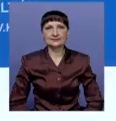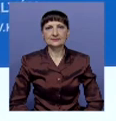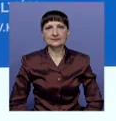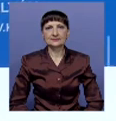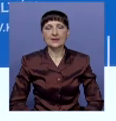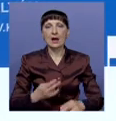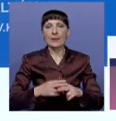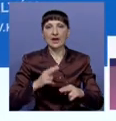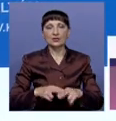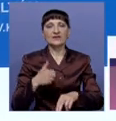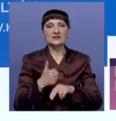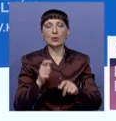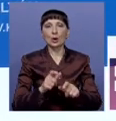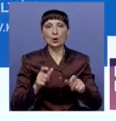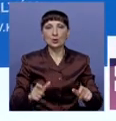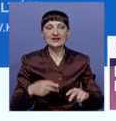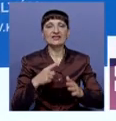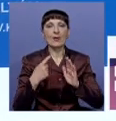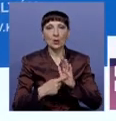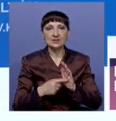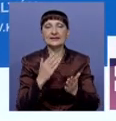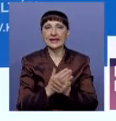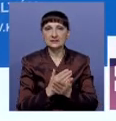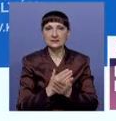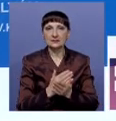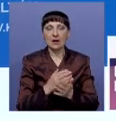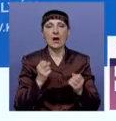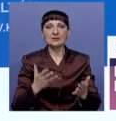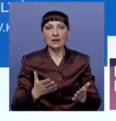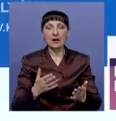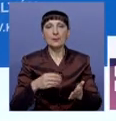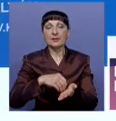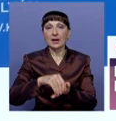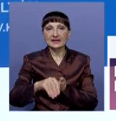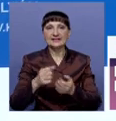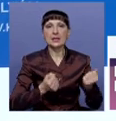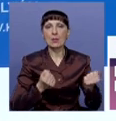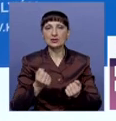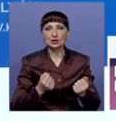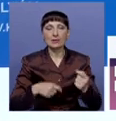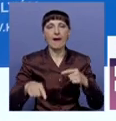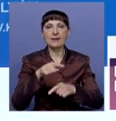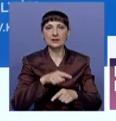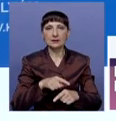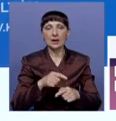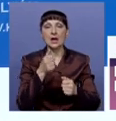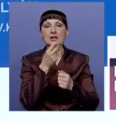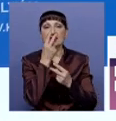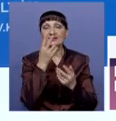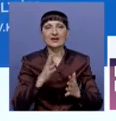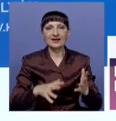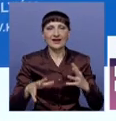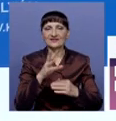Поэтому в основном люди этим вопросом задаются, так как при приобретении они не смотрели